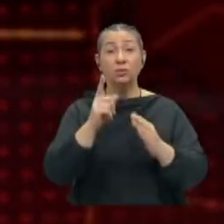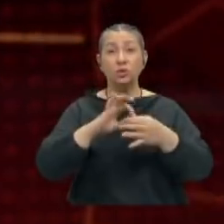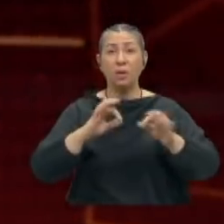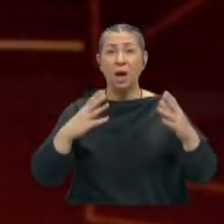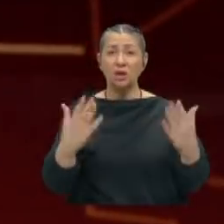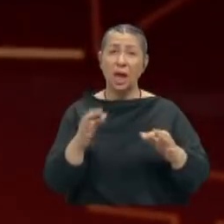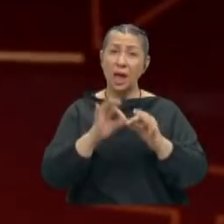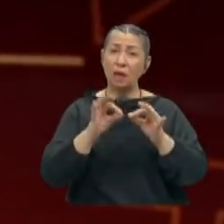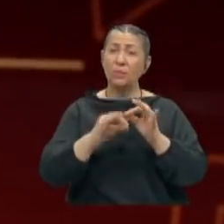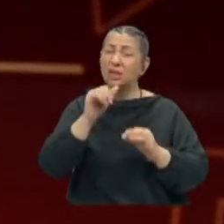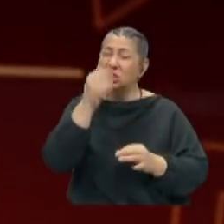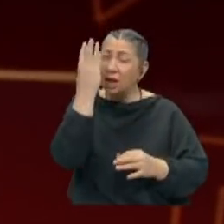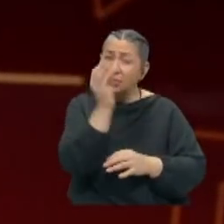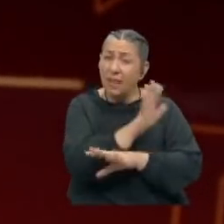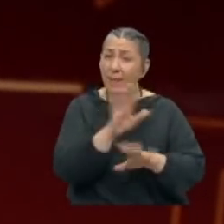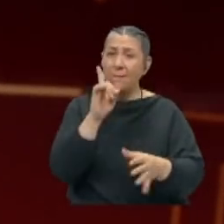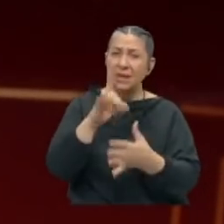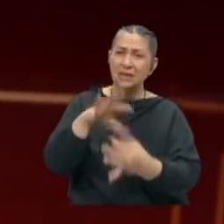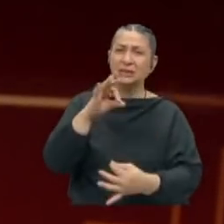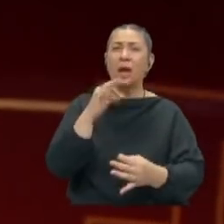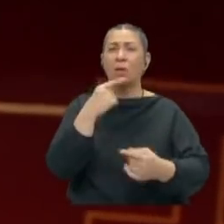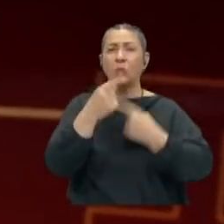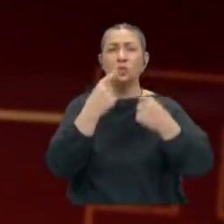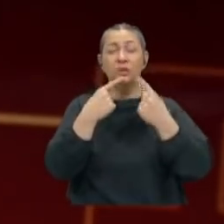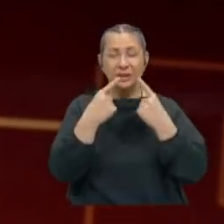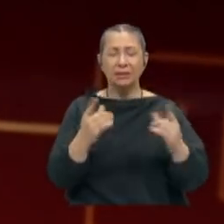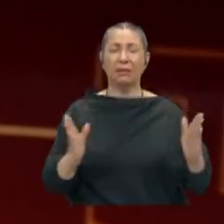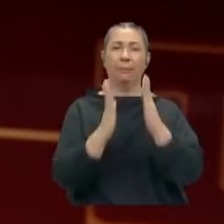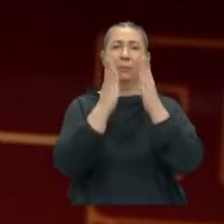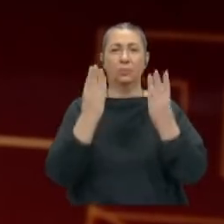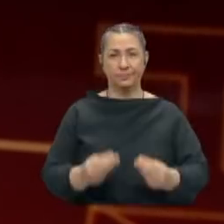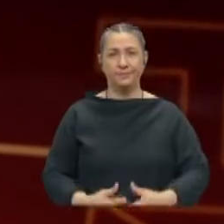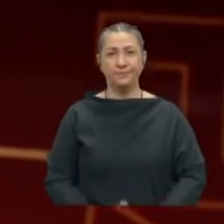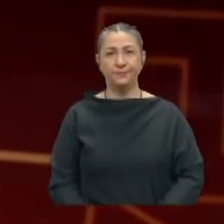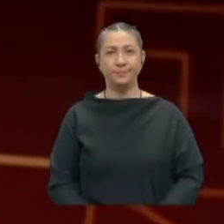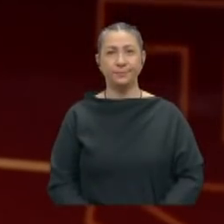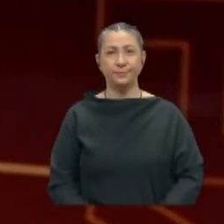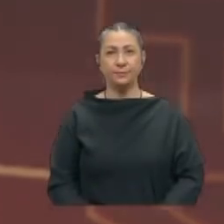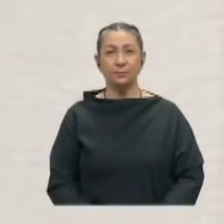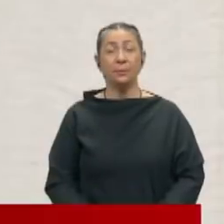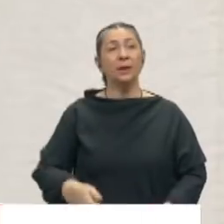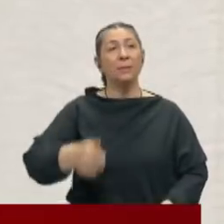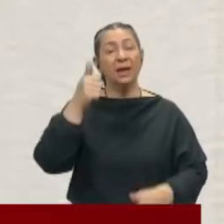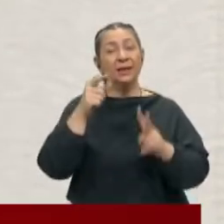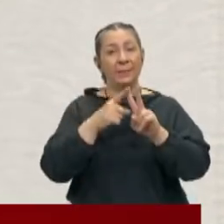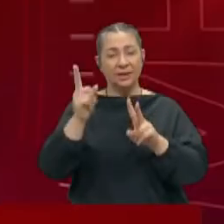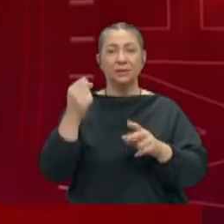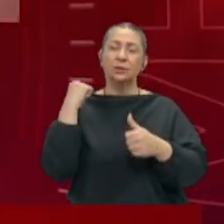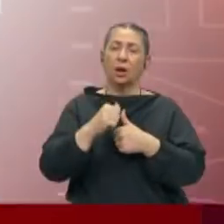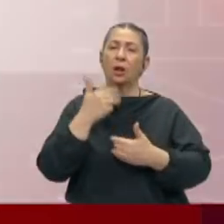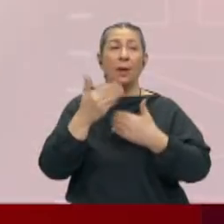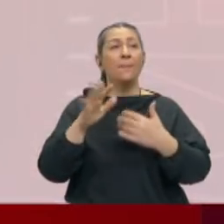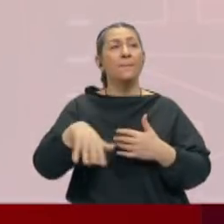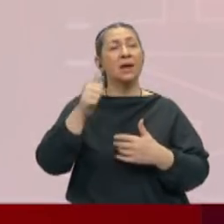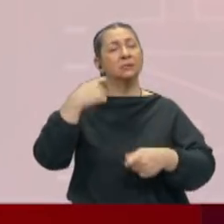ancak ekonomiden hiç anlamayan biri kurabilir diyerek tepki gösterdi. Bakan Nebati yine döktürmüş.